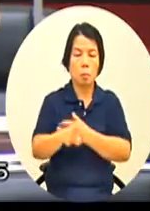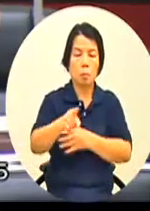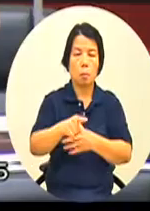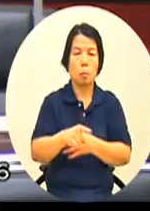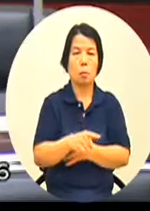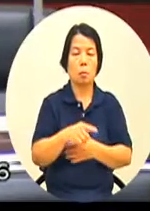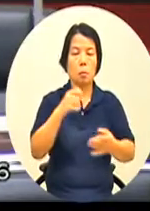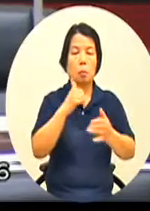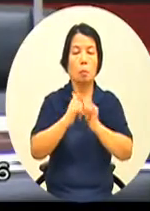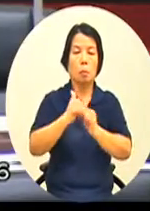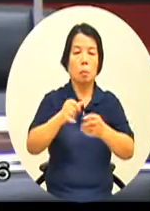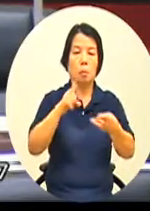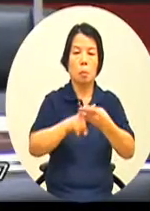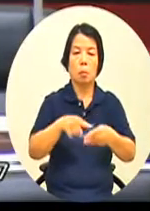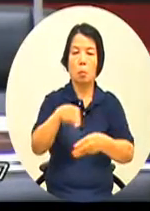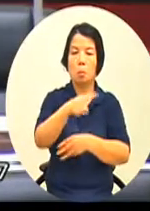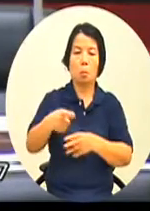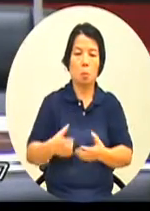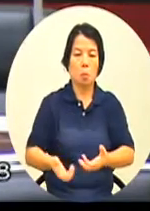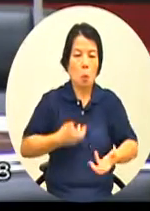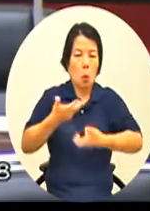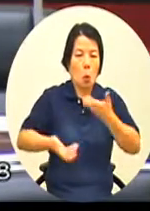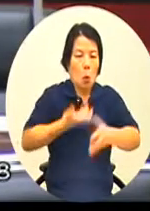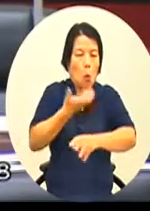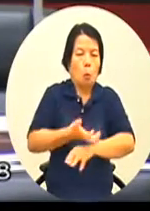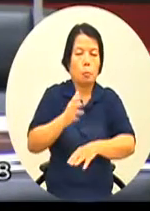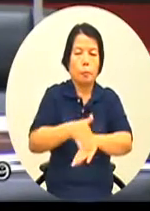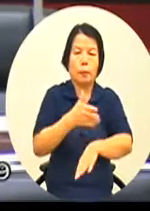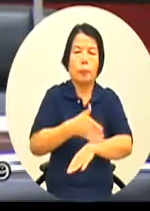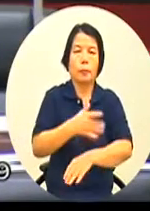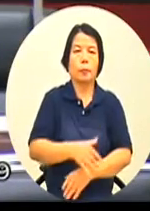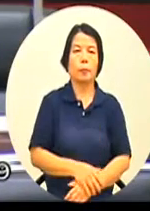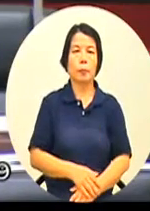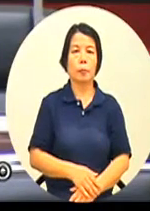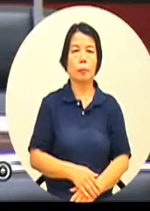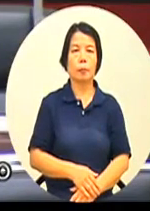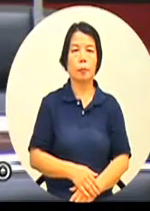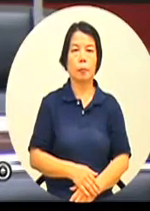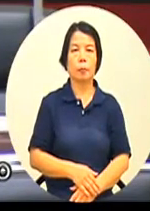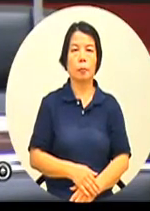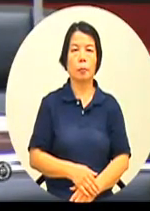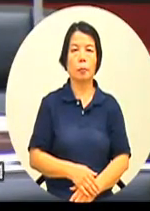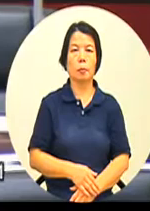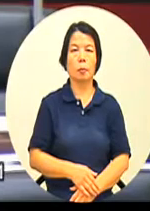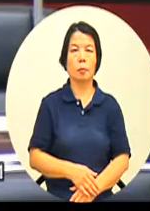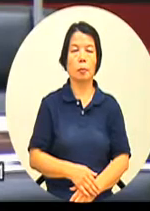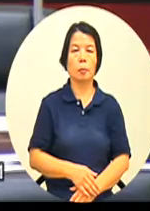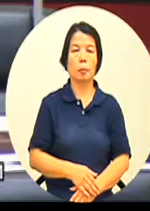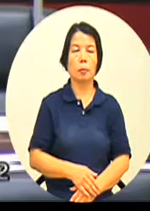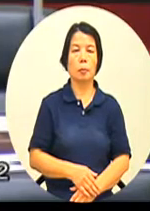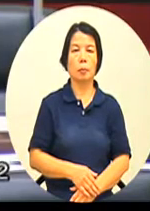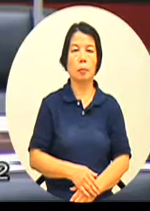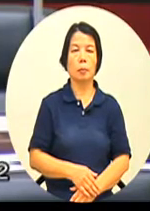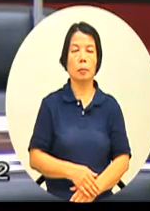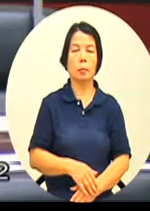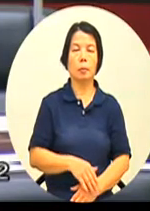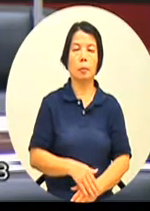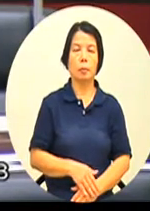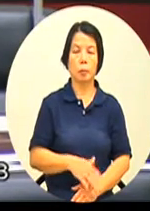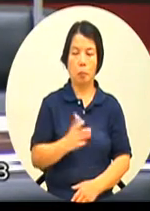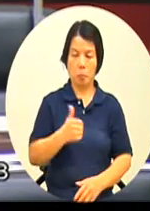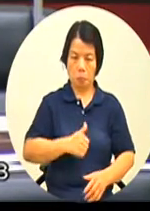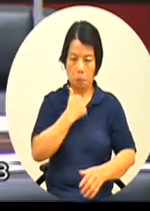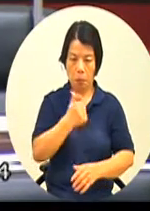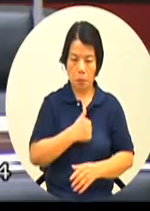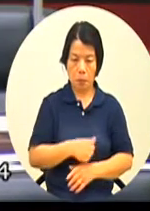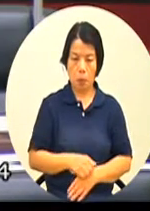是不会很认真的参与。所以直接民主在人类社会是美好的理想，啊，但是实行下去